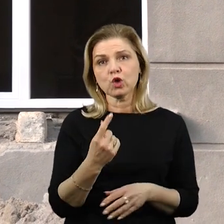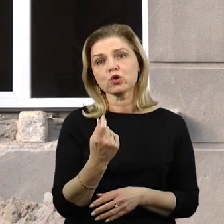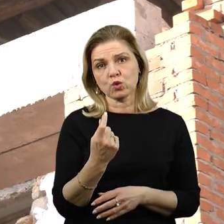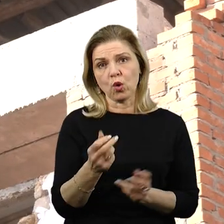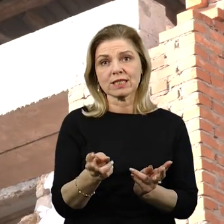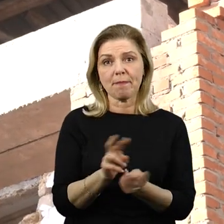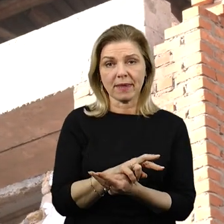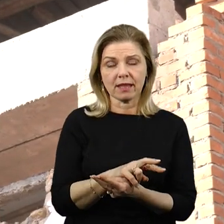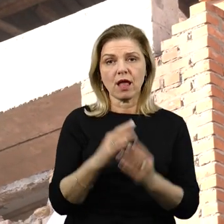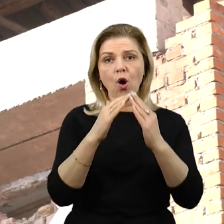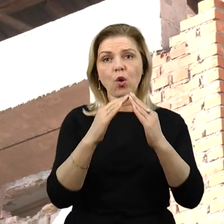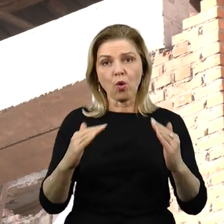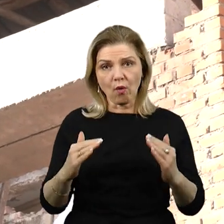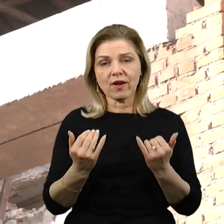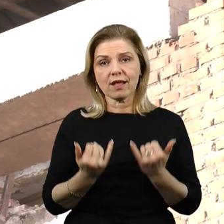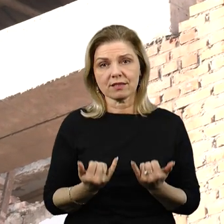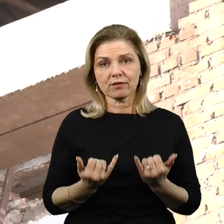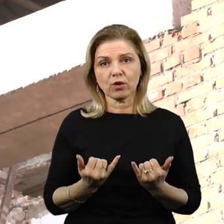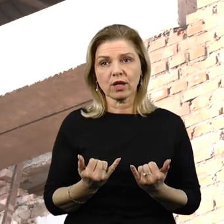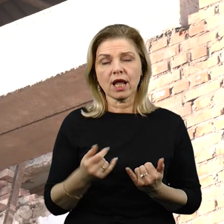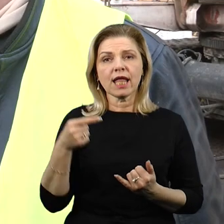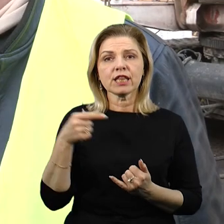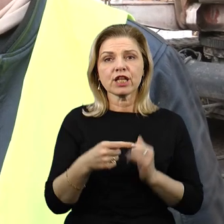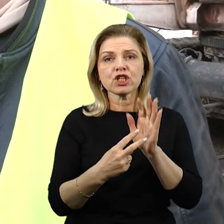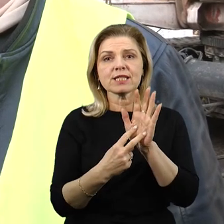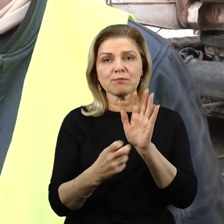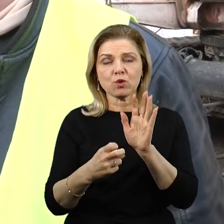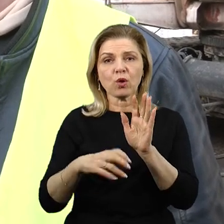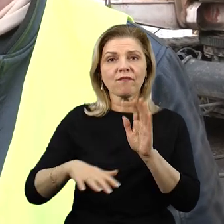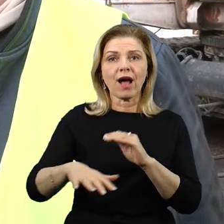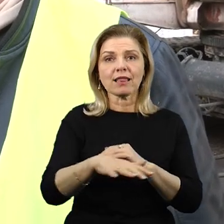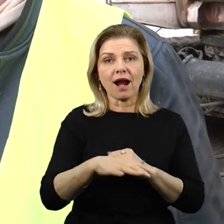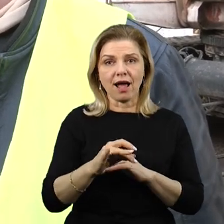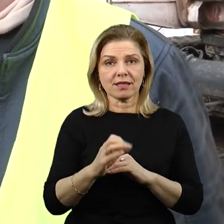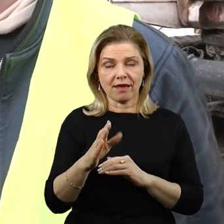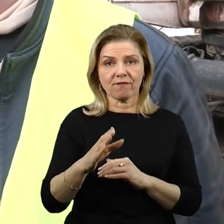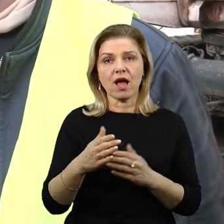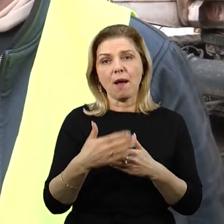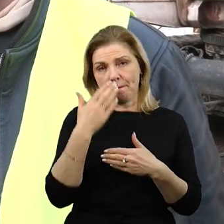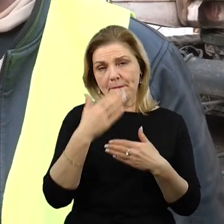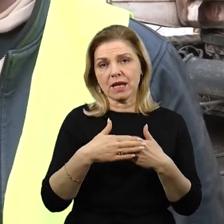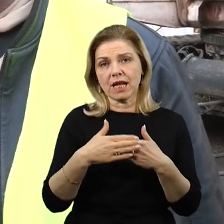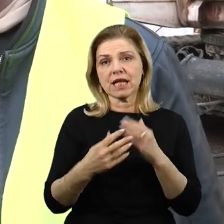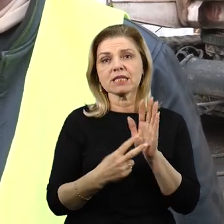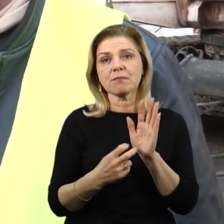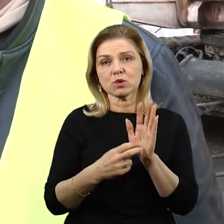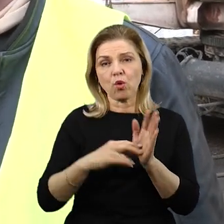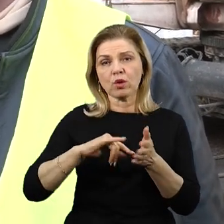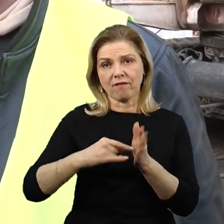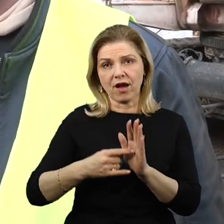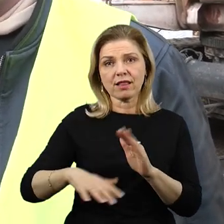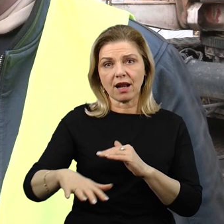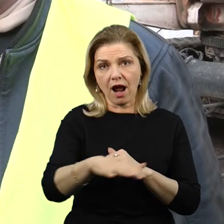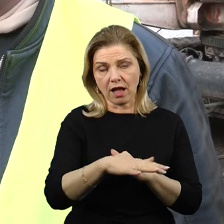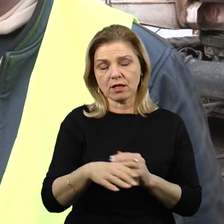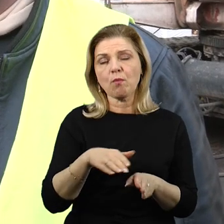замінено кровля на даний момент там 1700 квадратів ми ми вже десь біля 700 квадратів повністю